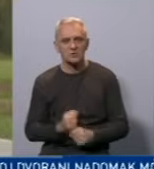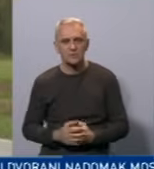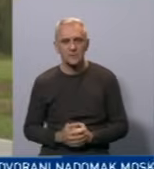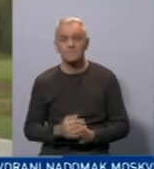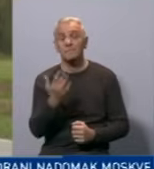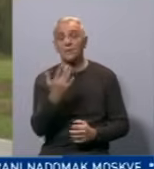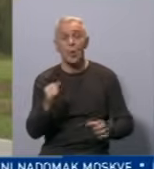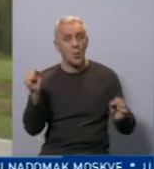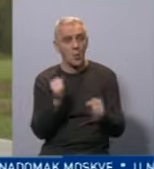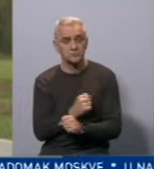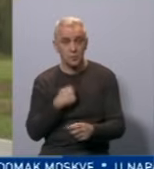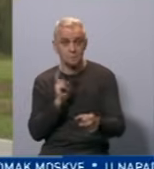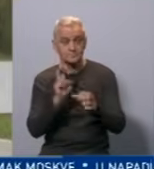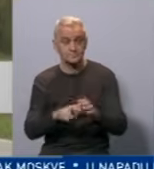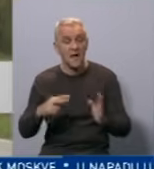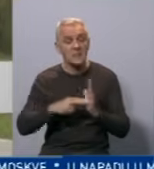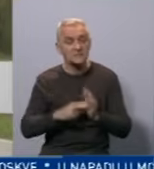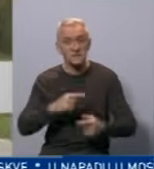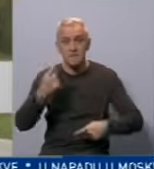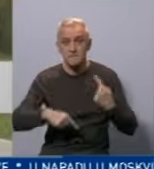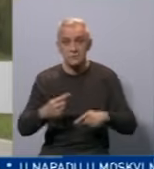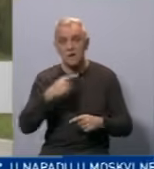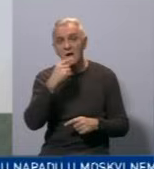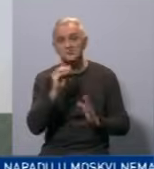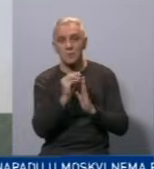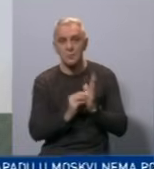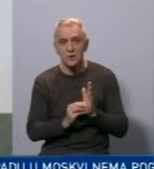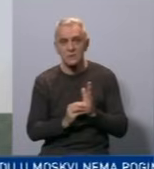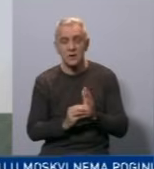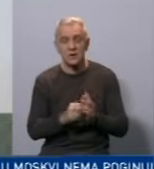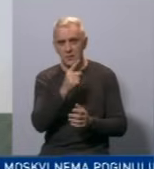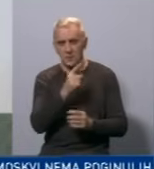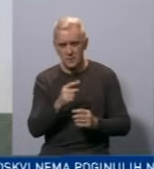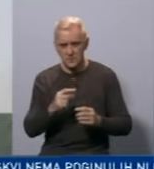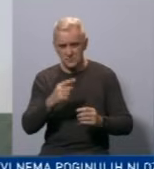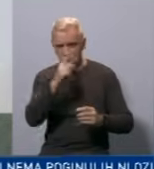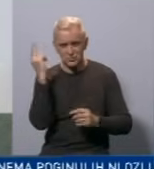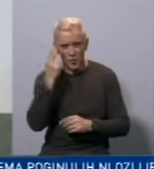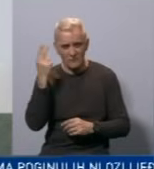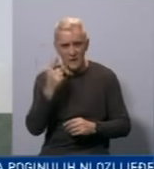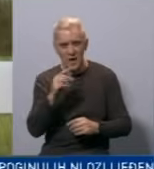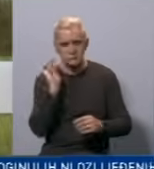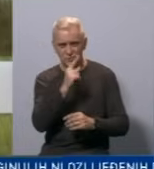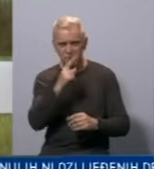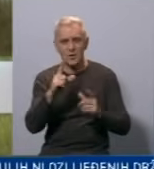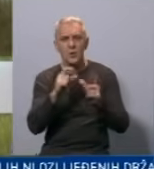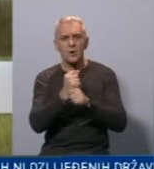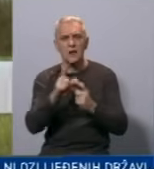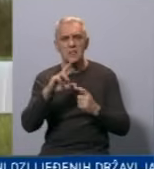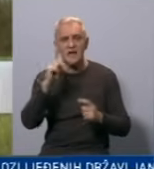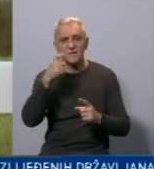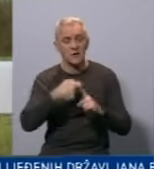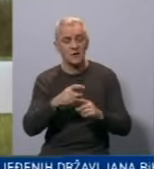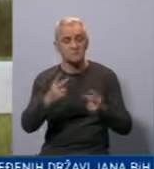Koliko ozbiljno pristupamo energetskoj politici ilustruje i podatak da će nas spor Slovenije protiv rudnika i termoelektrane Ugljevik koštati